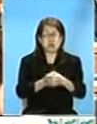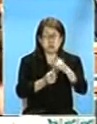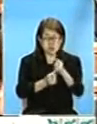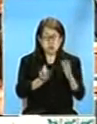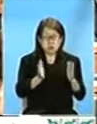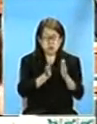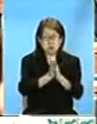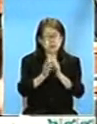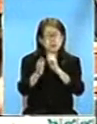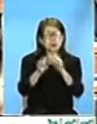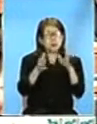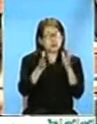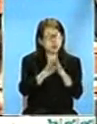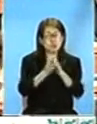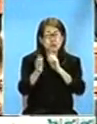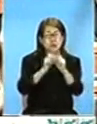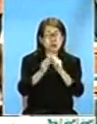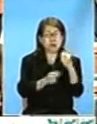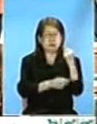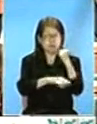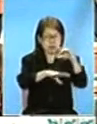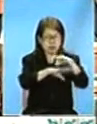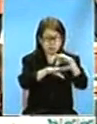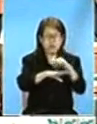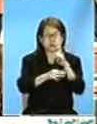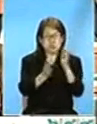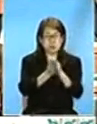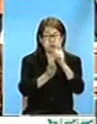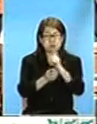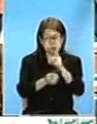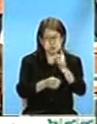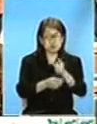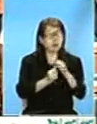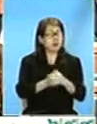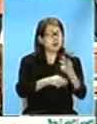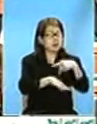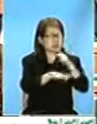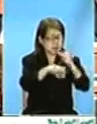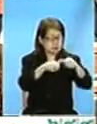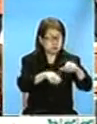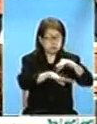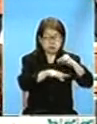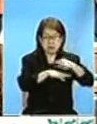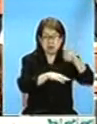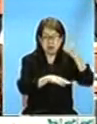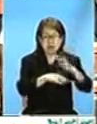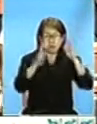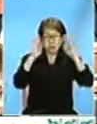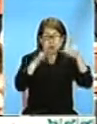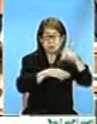กี่ยวพันกันครับท่านประธานอยู่ในสภานี้มานานกว่าผมท่านประธานมีความรู้ทางด้านประวัติศ